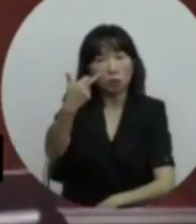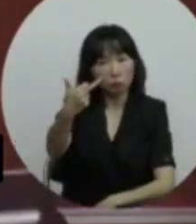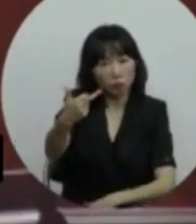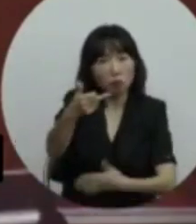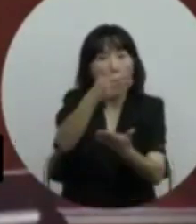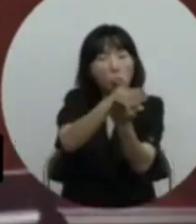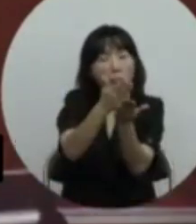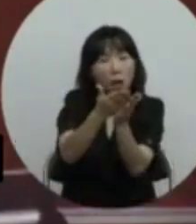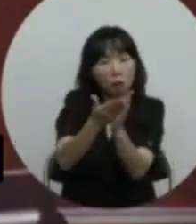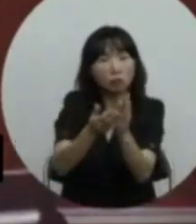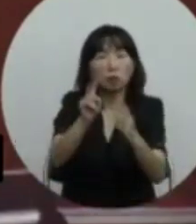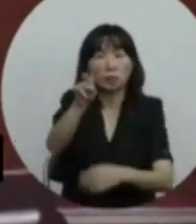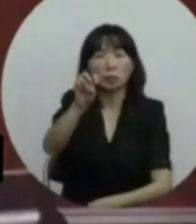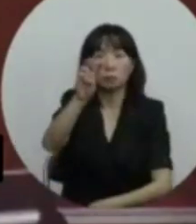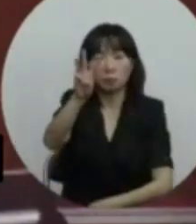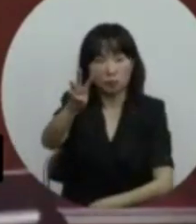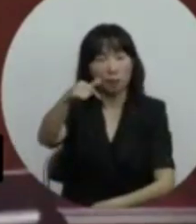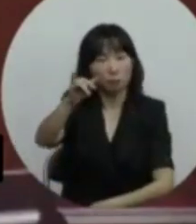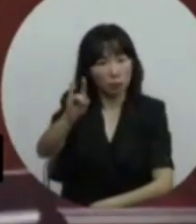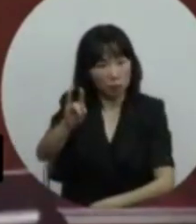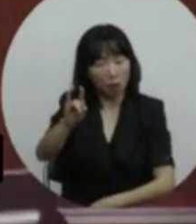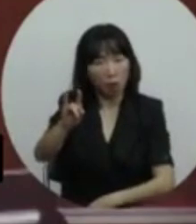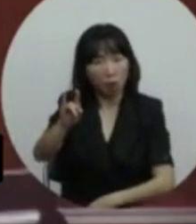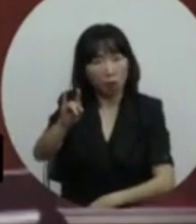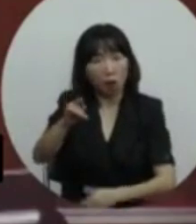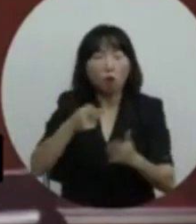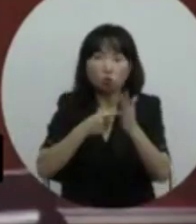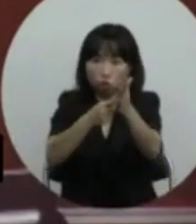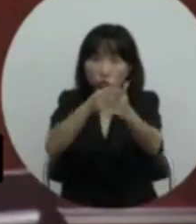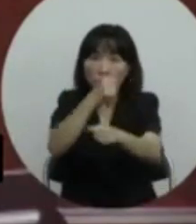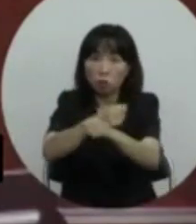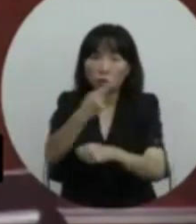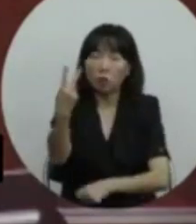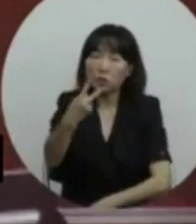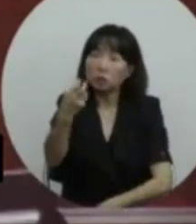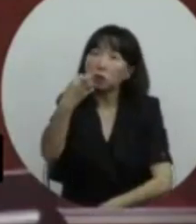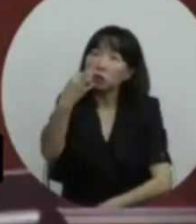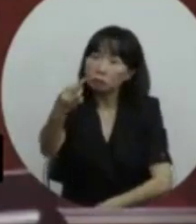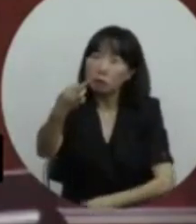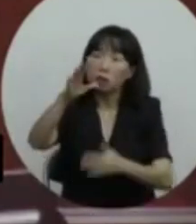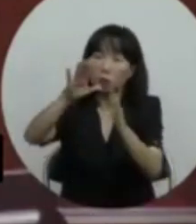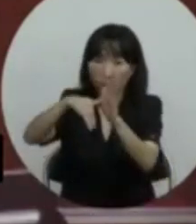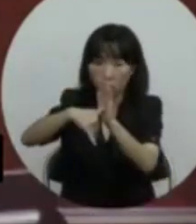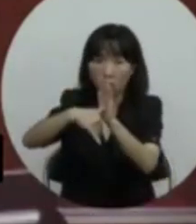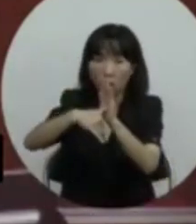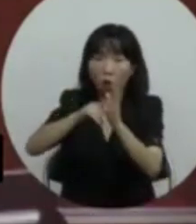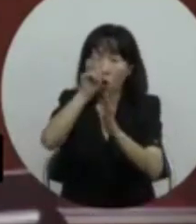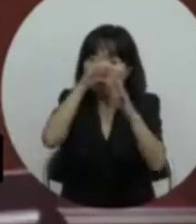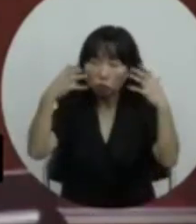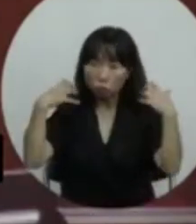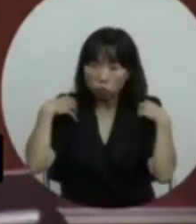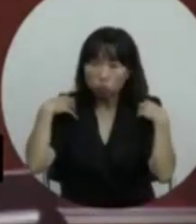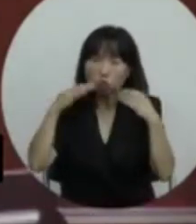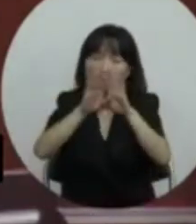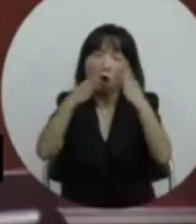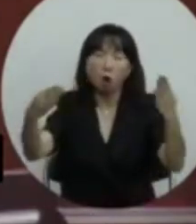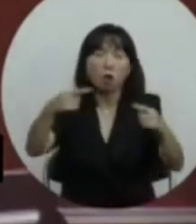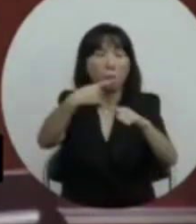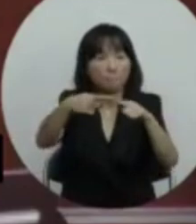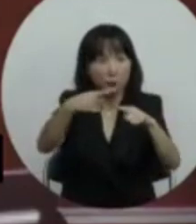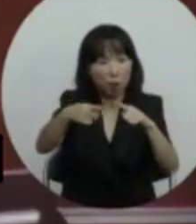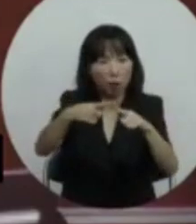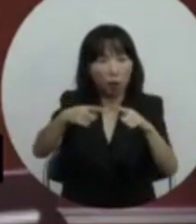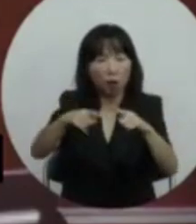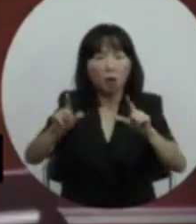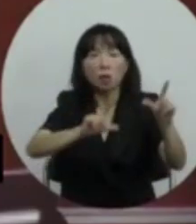분야 23개 과제를 추진하였고 그해 다음인 2018년도에 정부 열린 혁신평가와 사회적